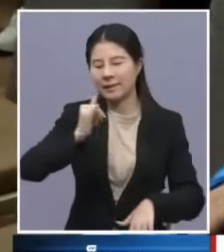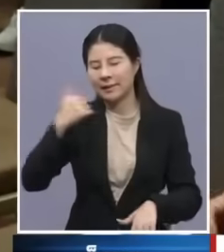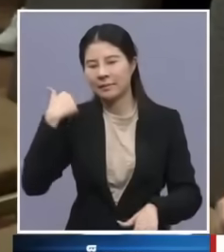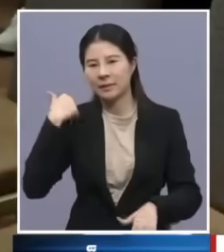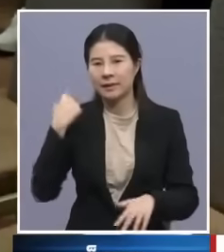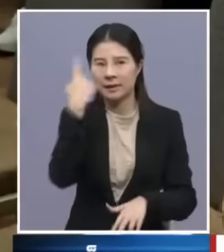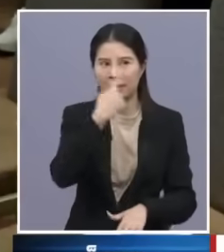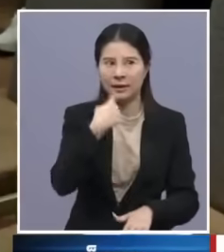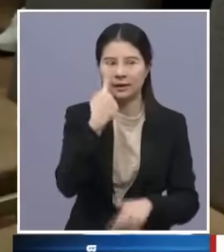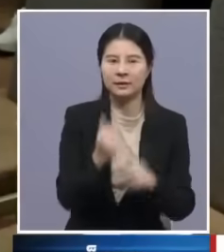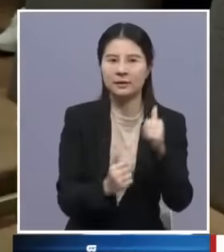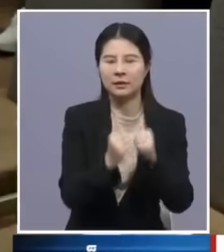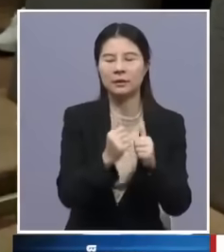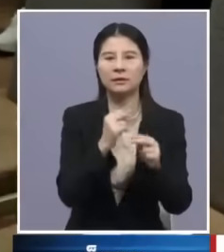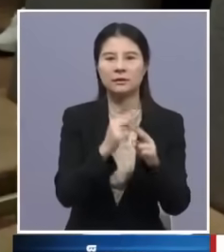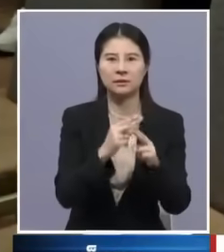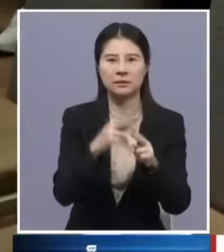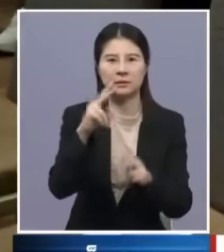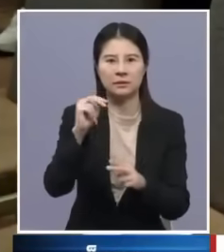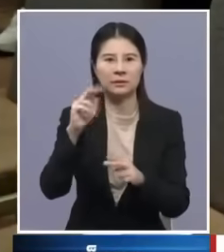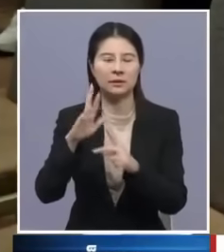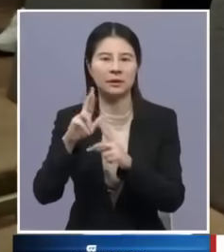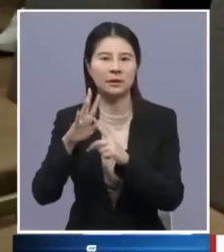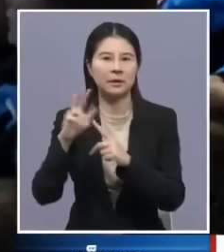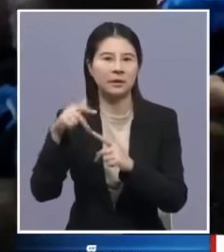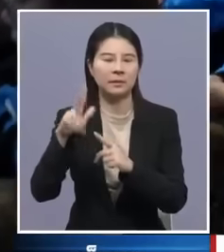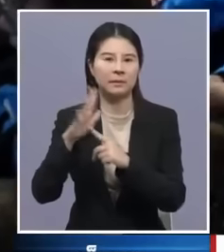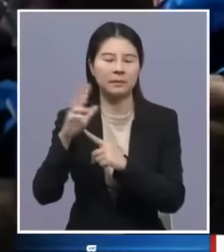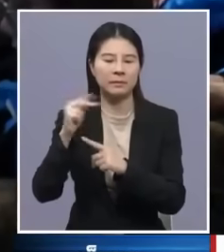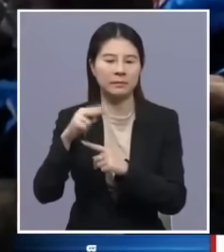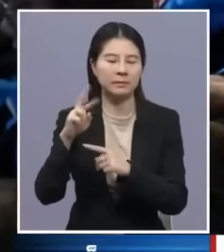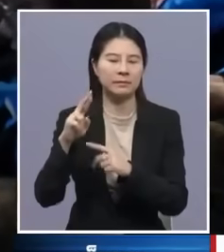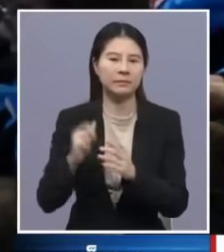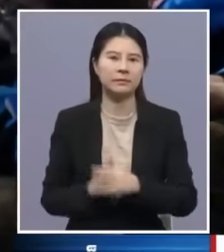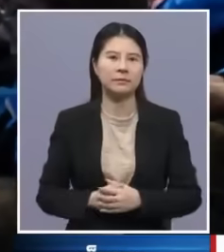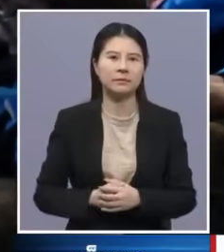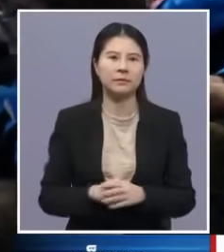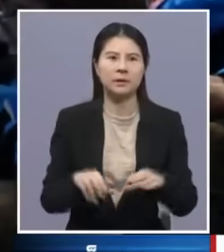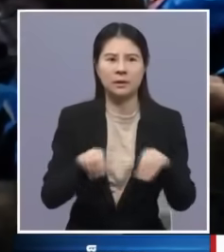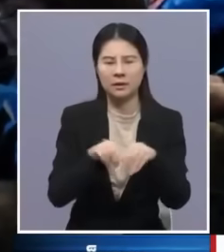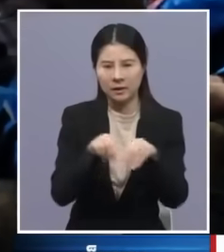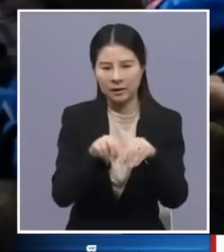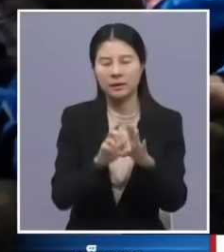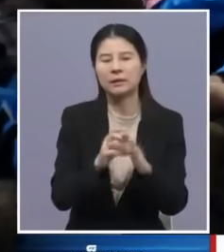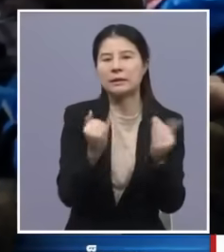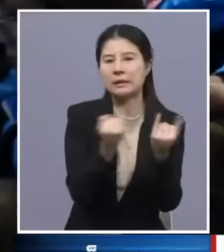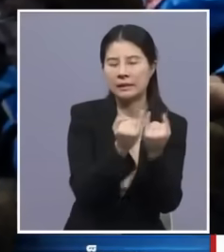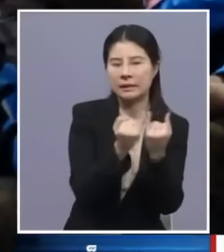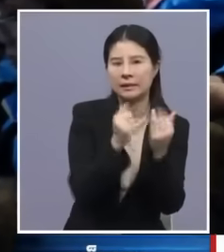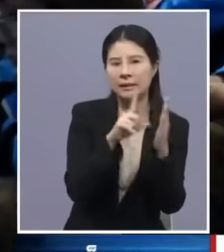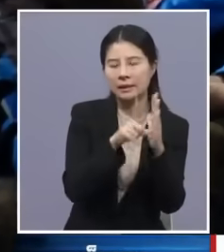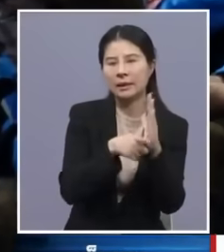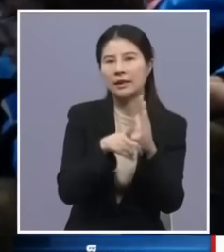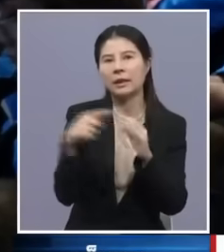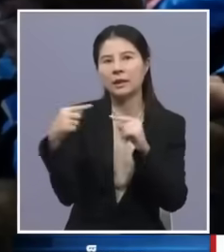าระหว่างคุณตุ้มนราภัทรแล้วก็คุณวัฒนยาบุญนาคต่างก็ใกล้ชิดกับเลขาต่อแทบทั้งสิ้นต่างจากยุคคุณอภิ